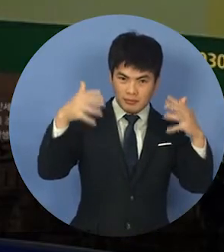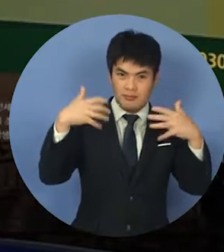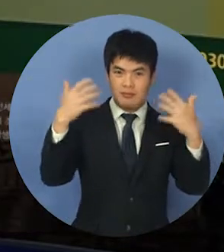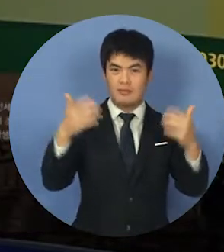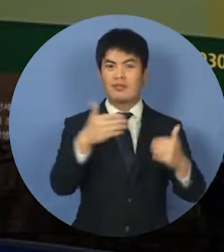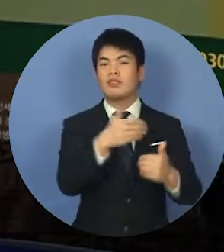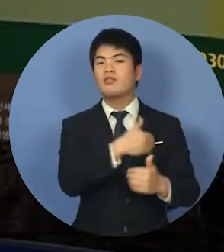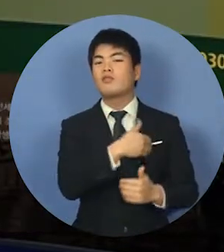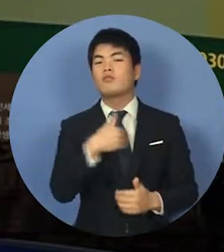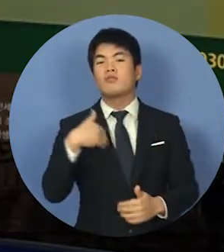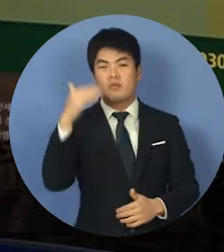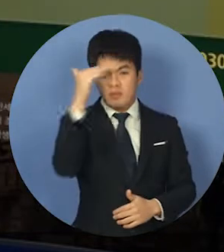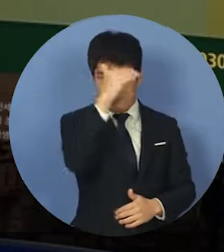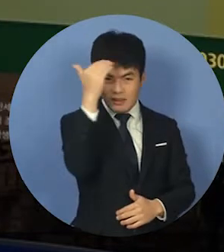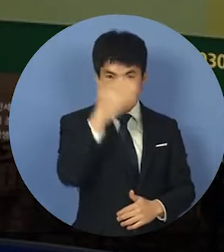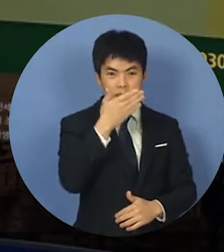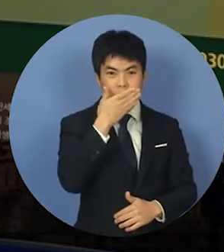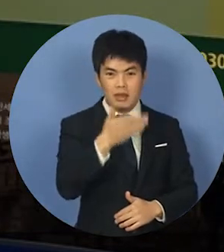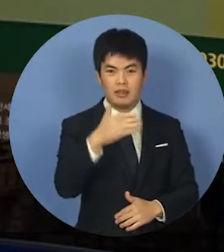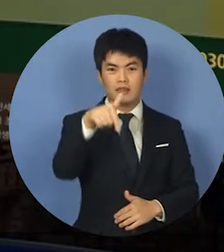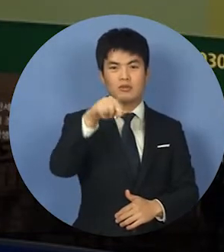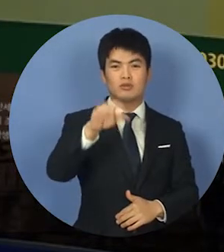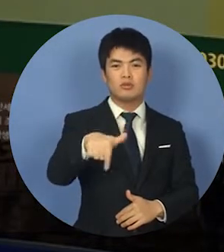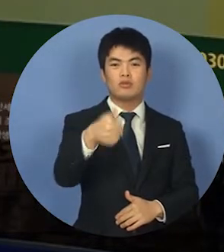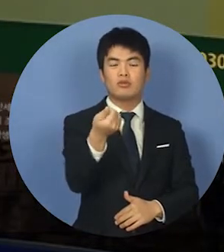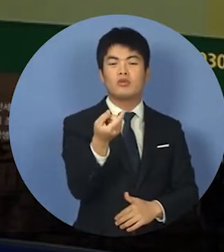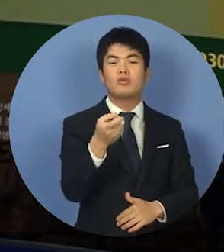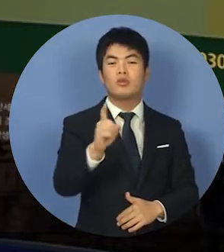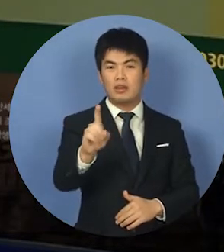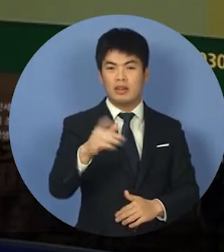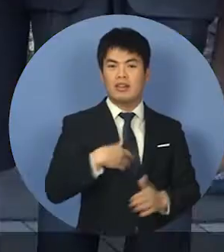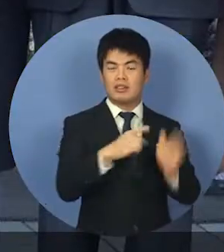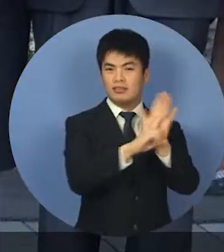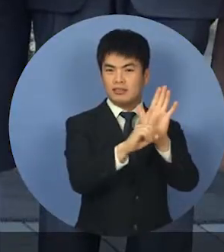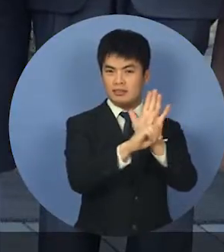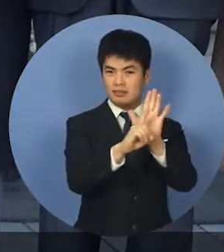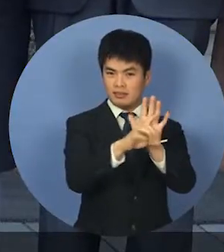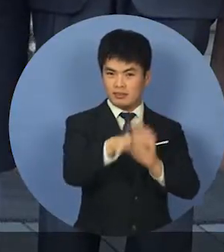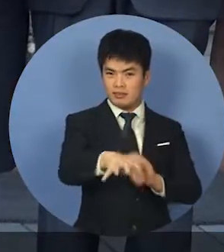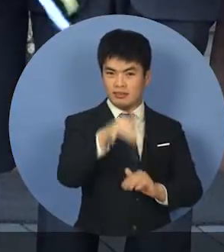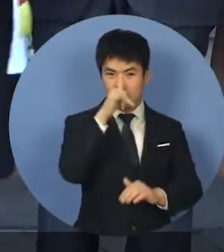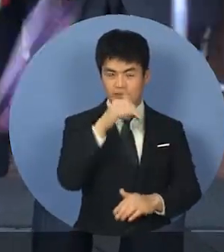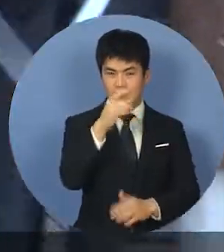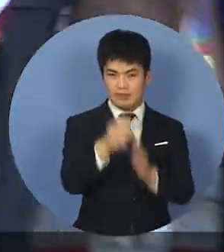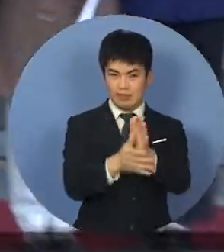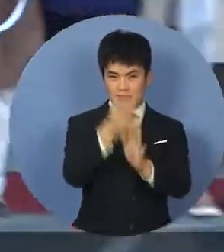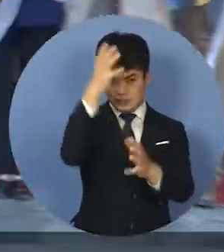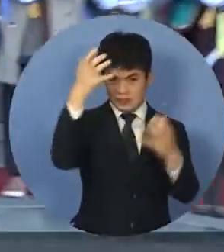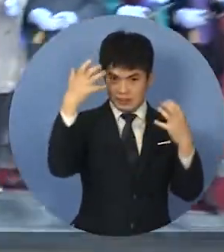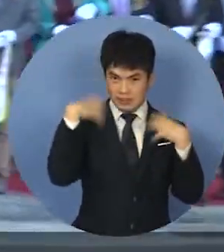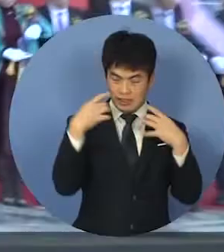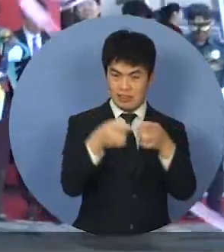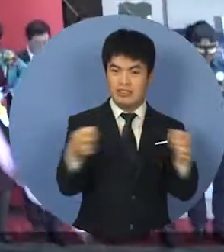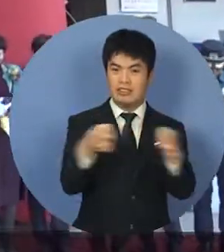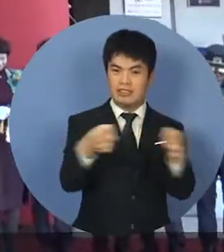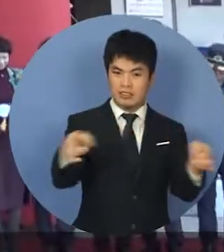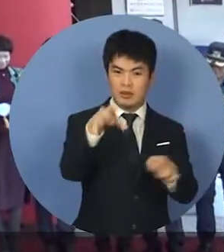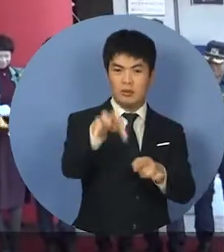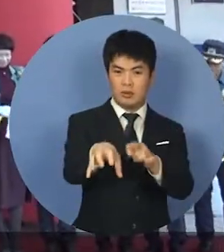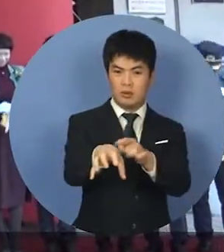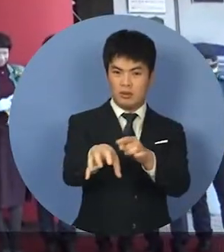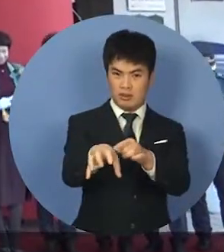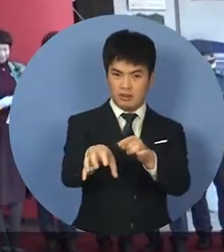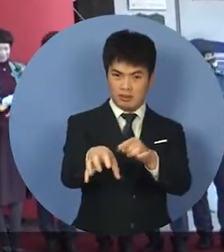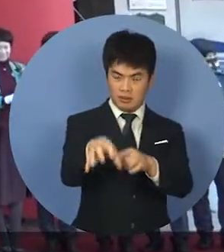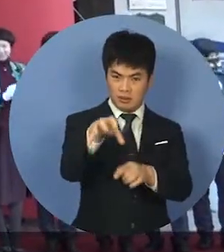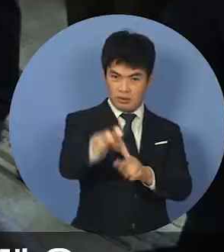가을 정취를 마음껏 감상할 수 있는 국화 전시회가 열렸습니다. 시청 본관과 시의회 청사 일원에서 열린 이번